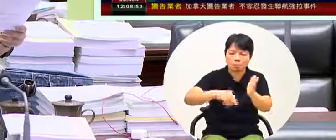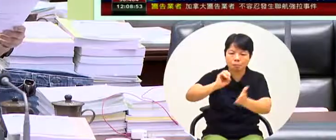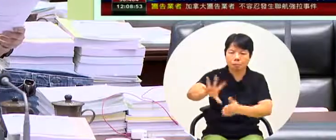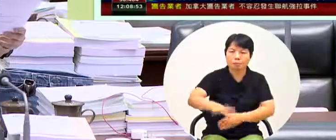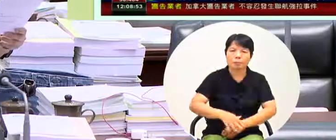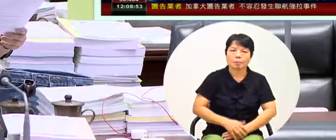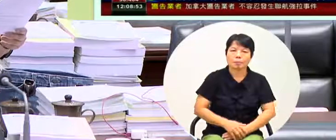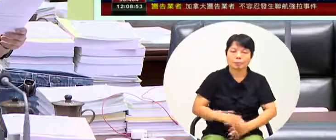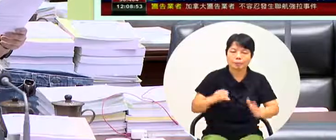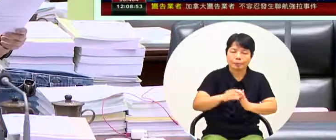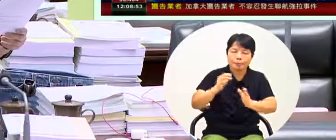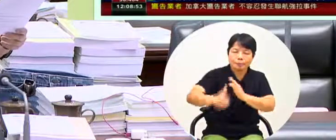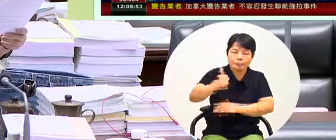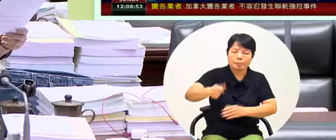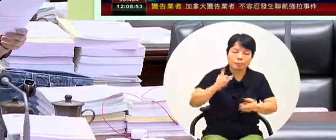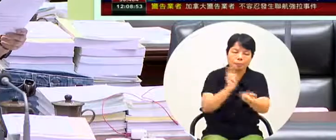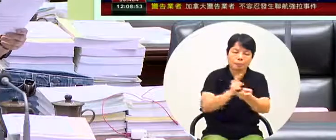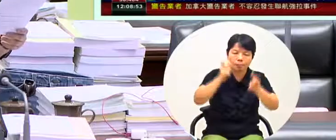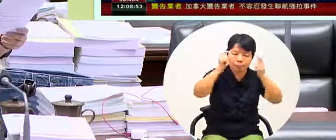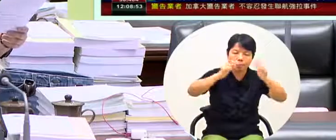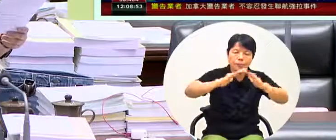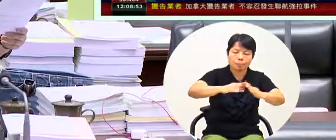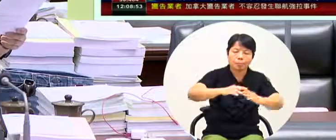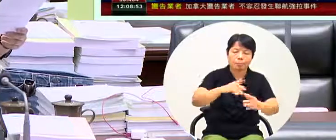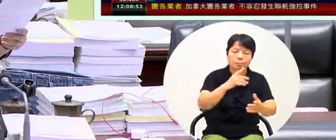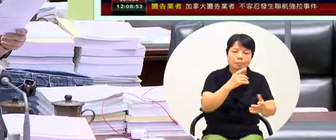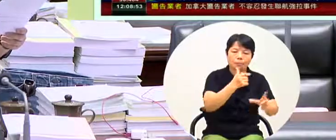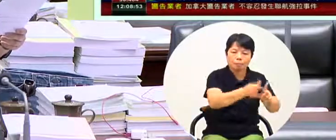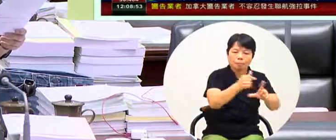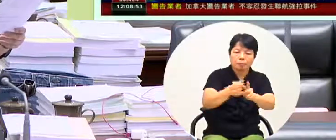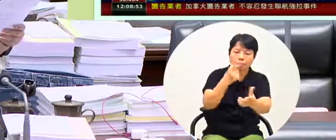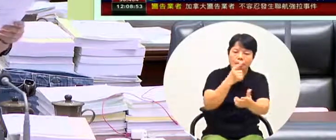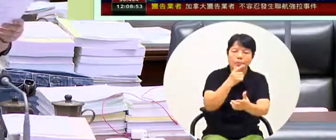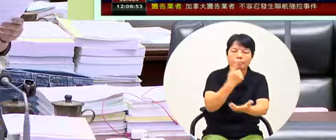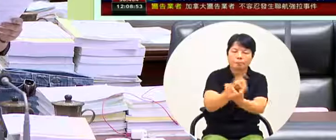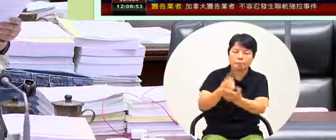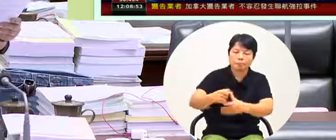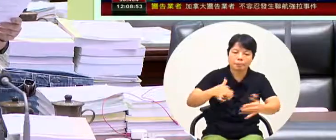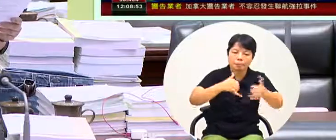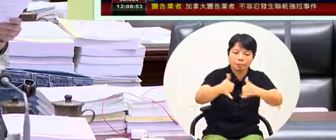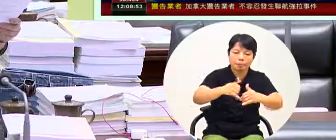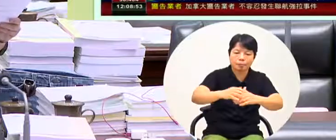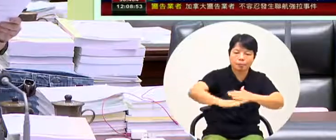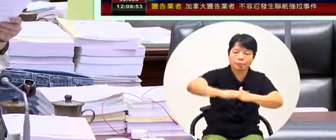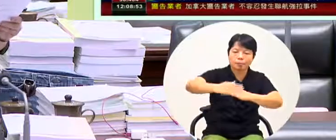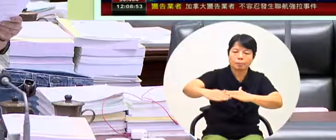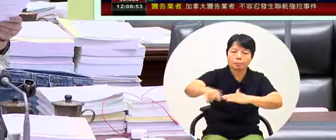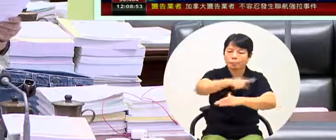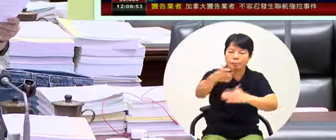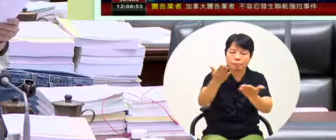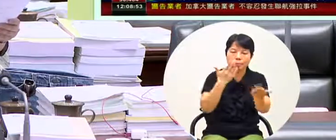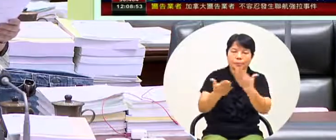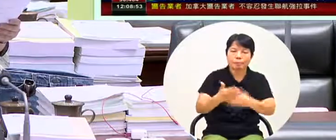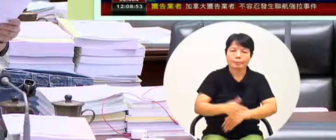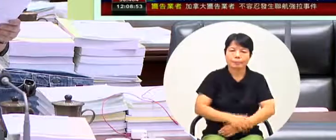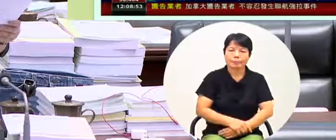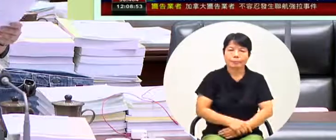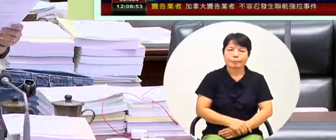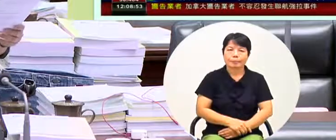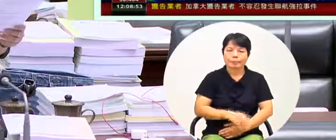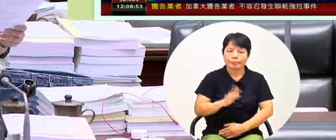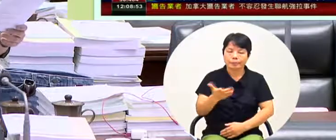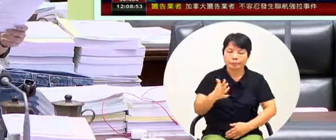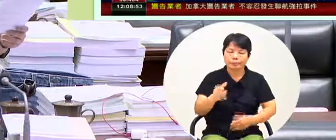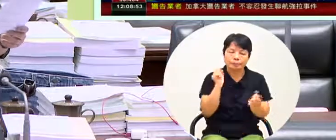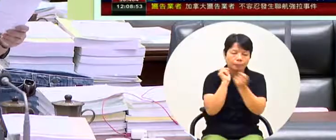个各区的路不平的状况，你应该非常的熟悉跟了解了哈。但是呢，最近我们在今年的这个道路的问